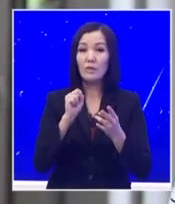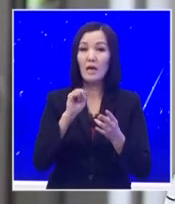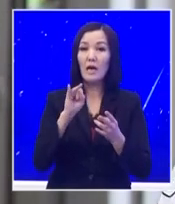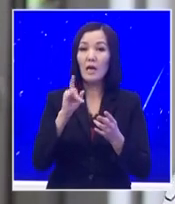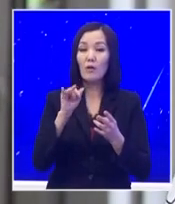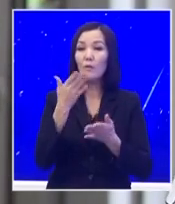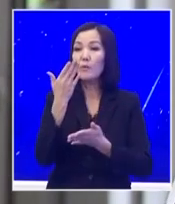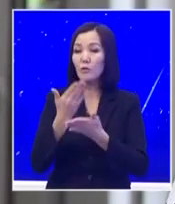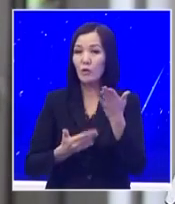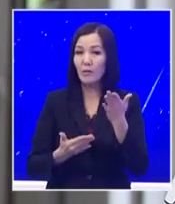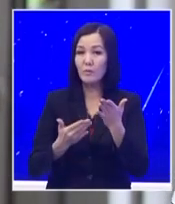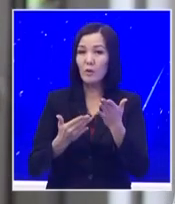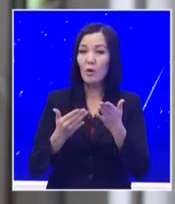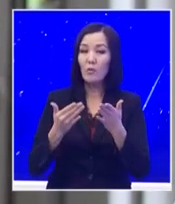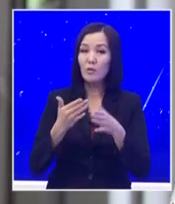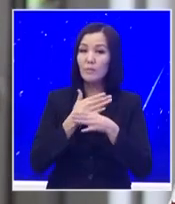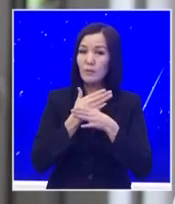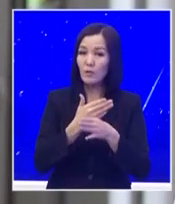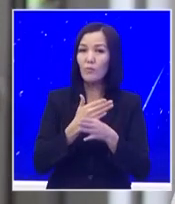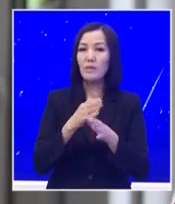қызына қандай да көмек сұрақтармен